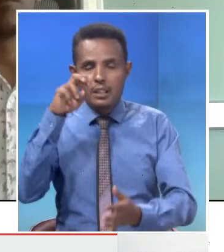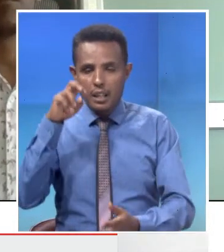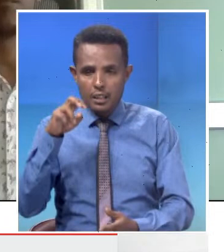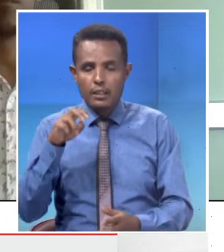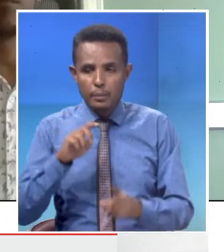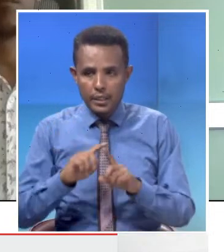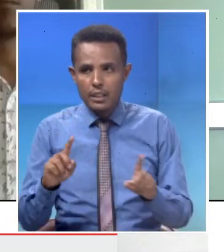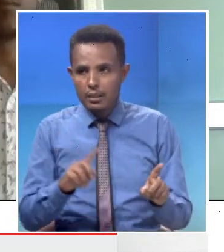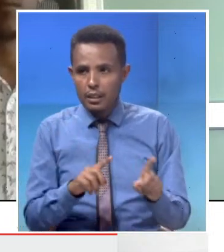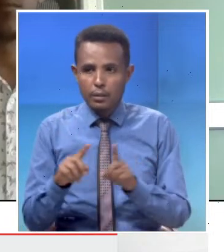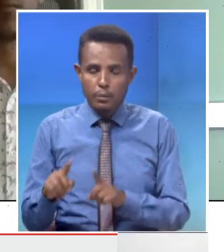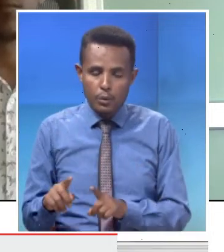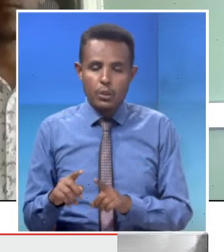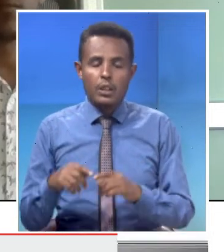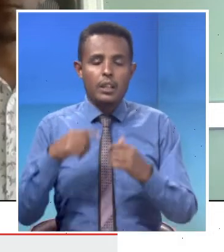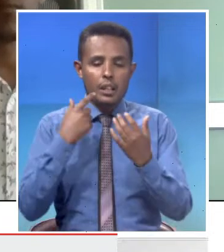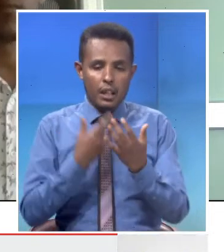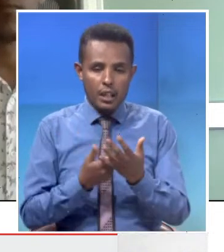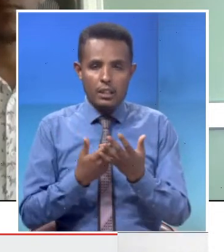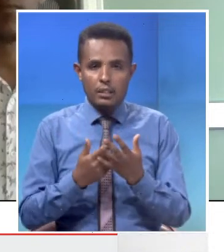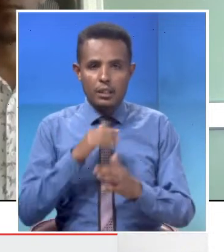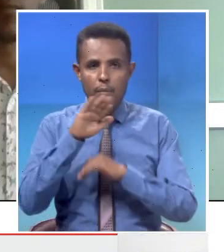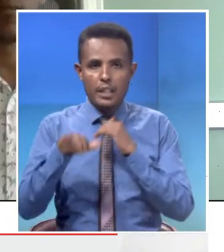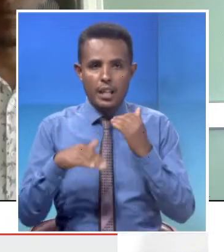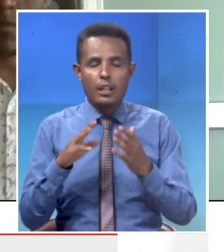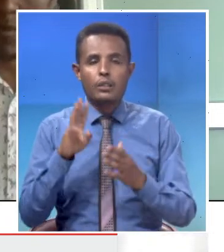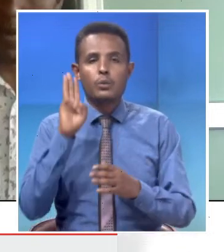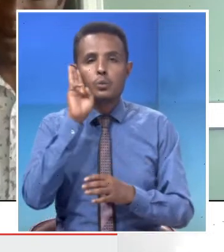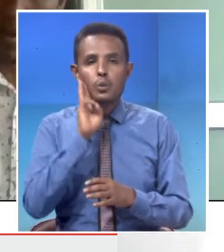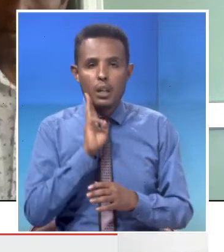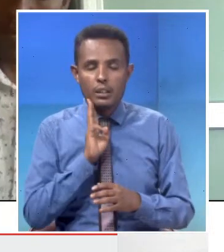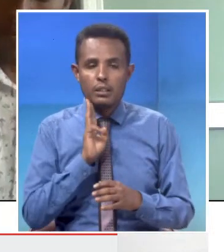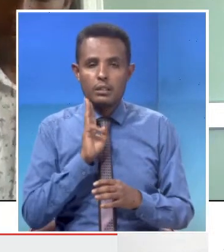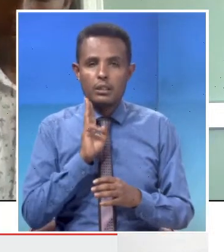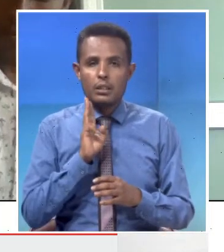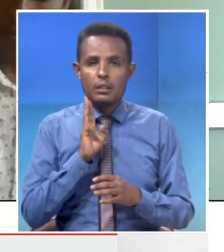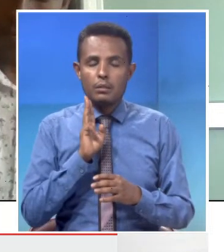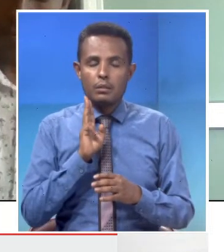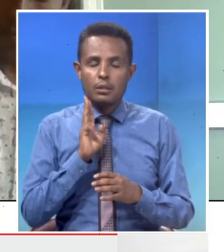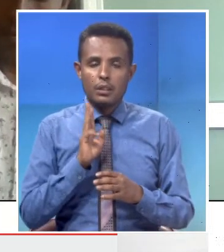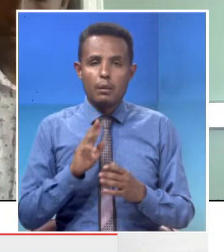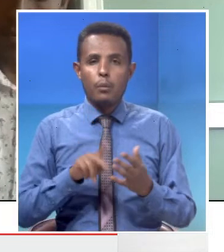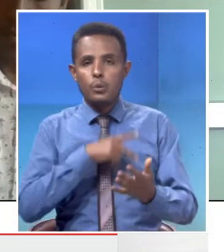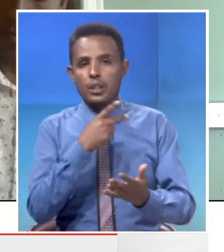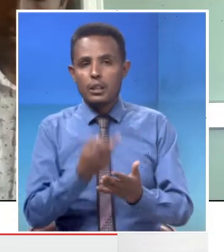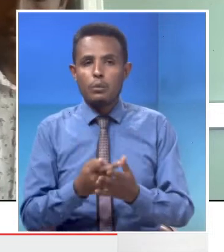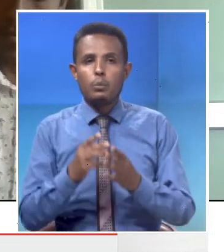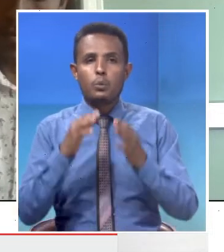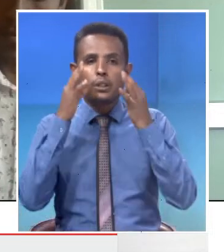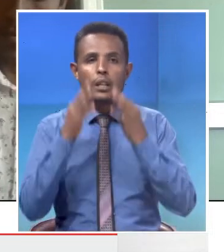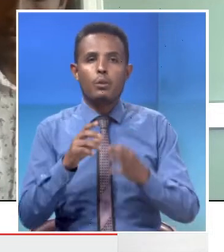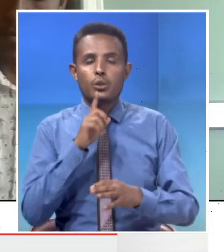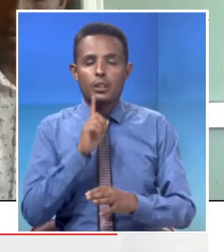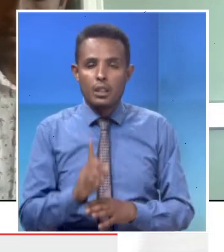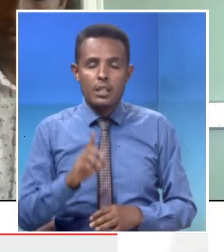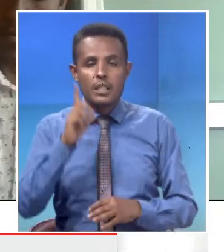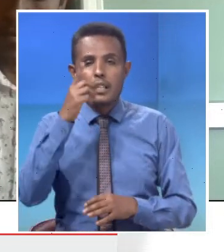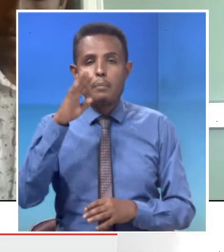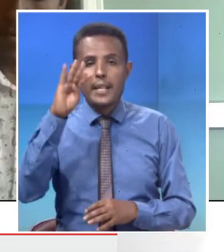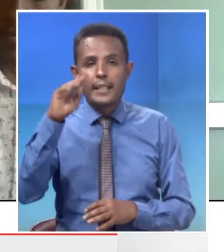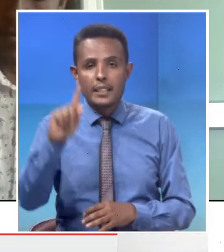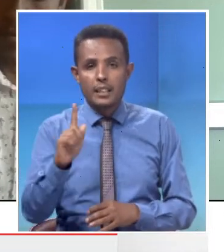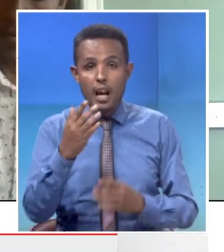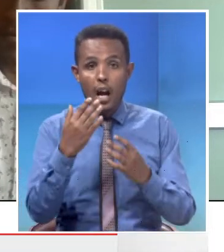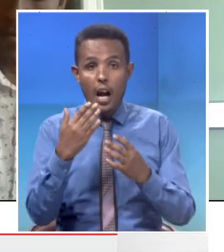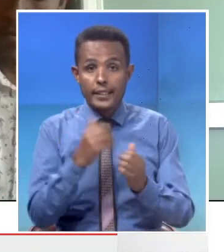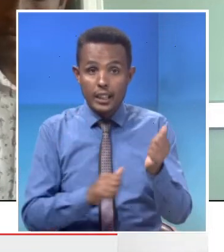ስለምችል የመንና ሱዳን የመውደቅ ምሳሌዎች ናቸው። የየመንን አስቀድመን